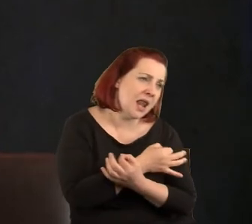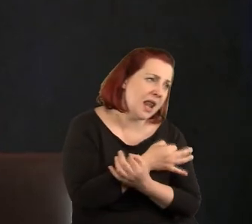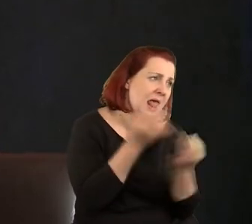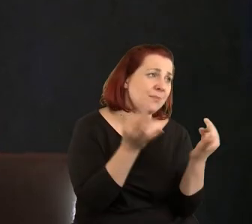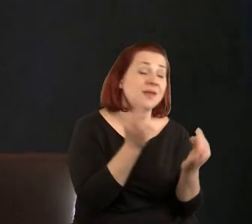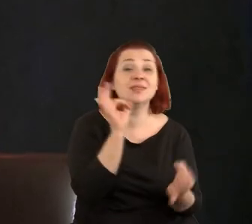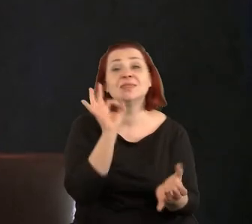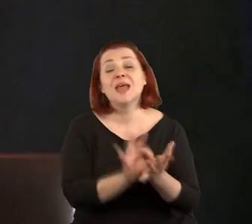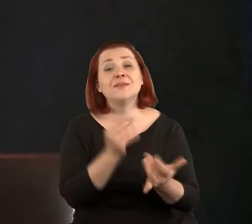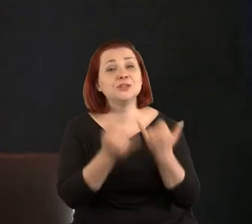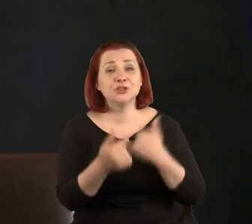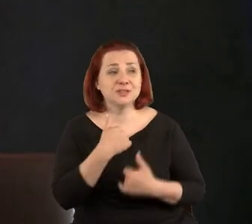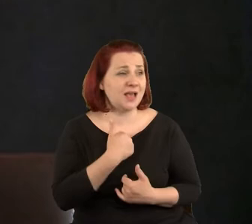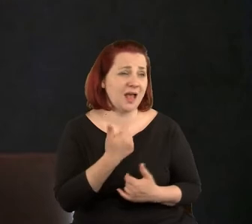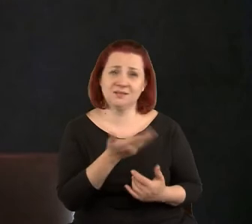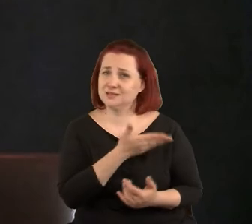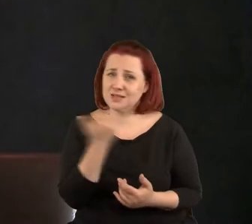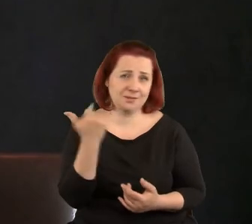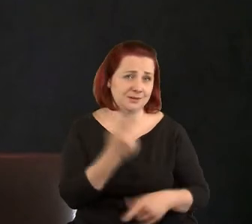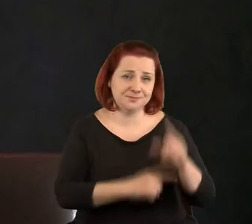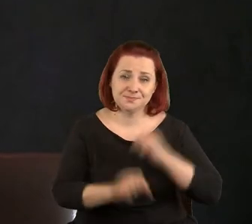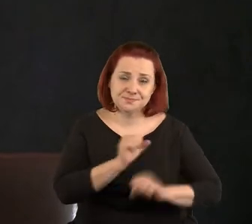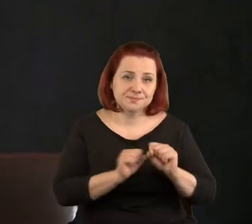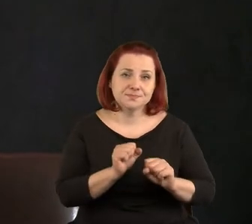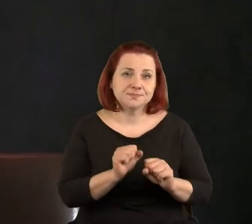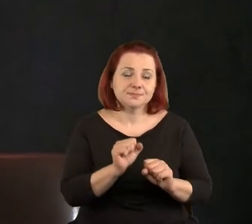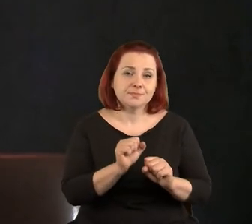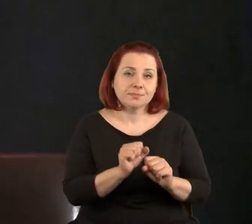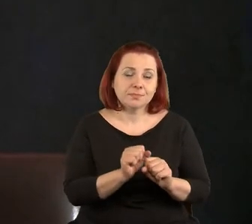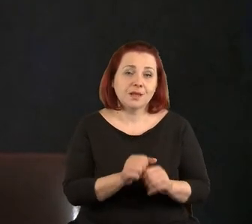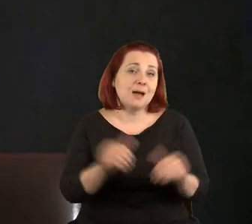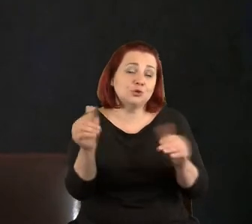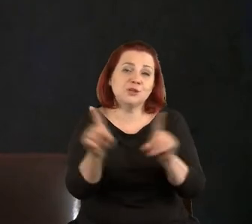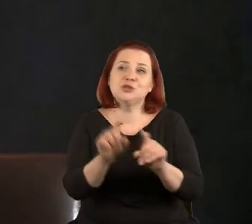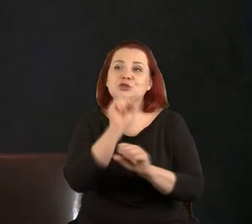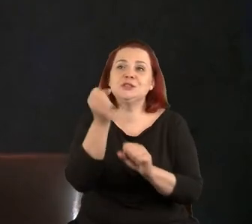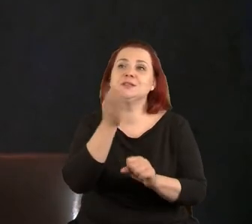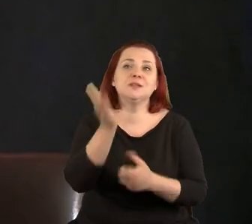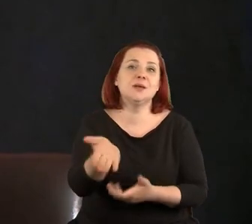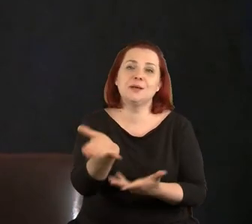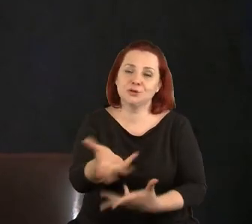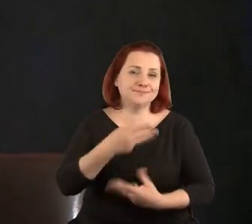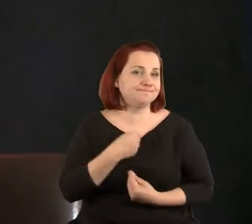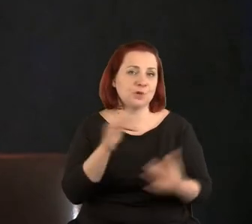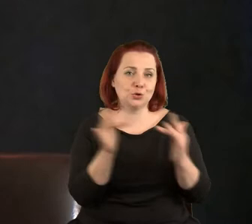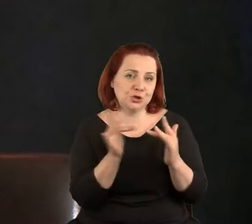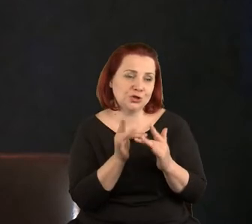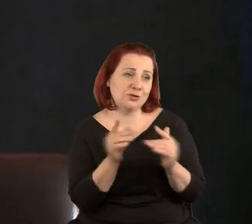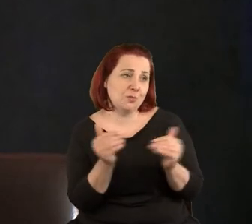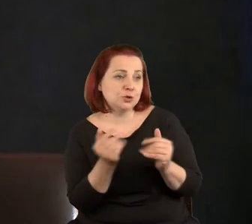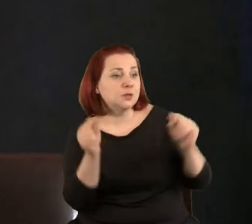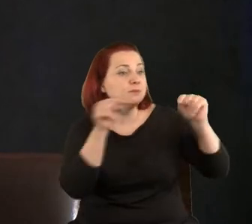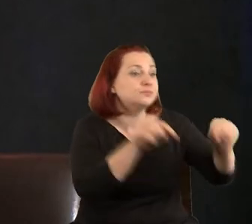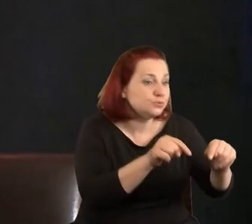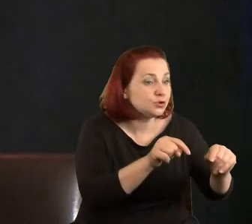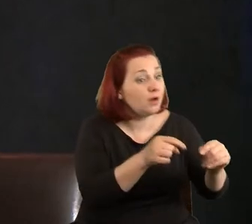nie jestem niepełnosprawny, może nigdy nie będę, a nigdy nie będę orzeczony, to może tak być, że może tam coś ciekawego